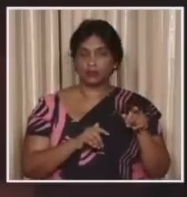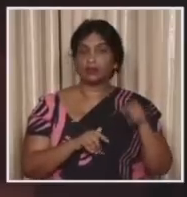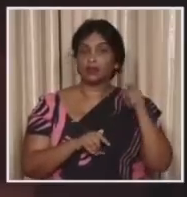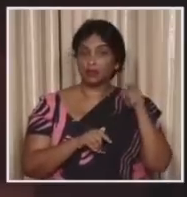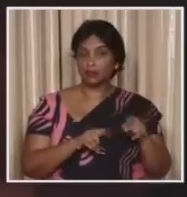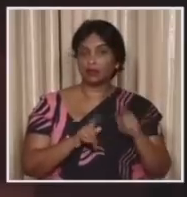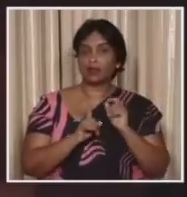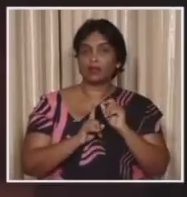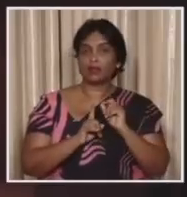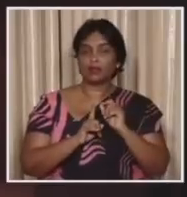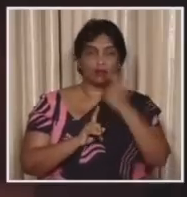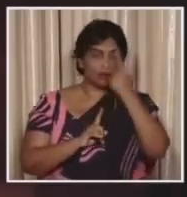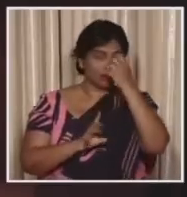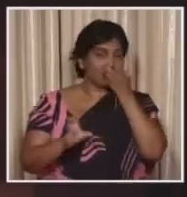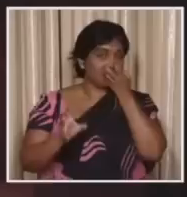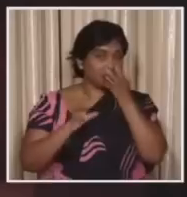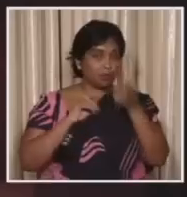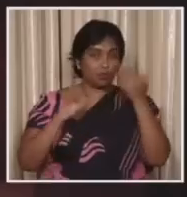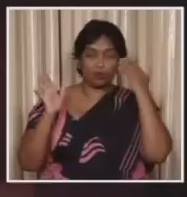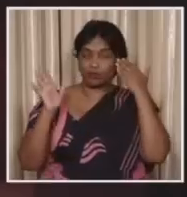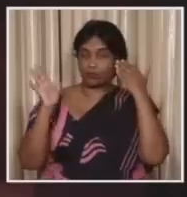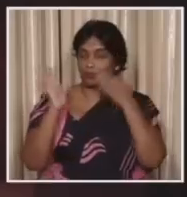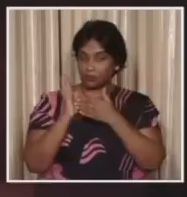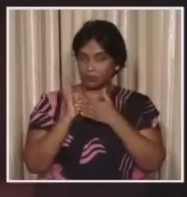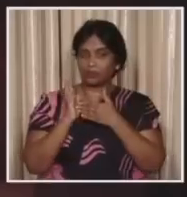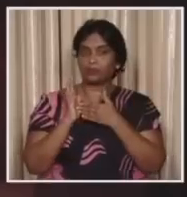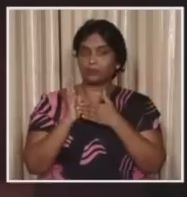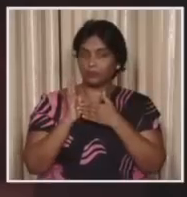මේ පාස්කු ප්‍රහාරය කේන්ද්‍රගත කරගෙන